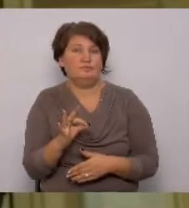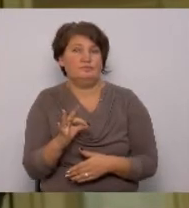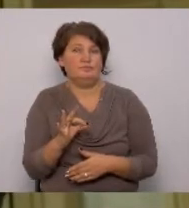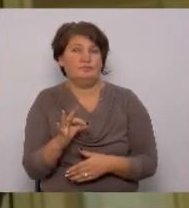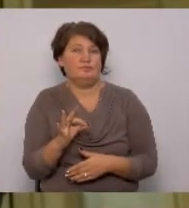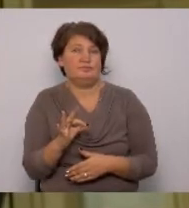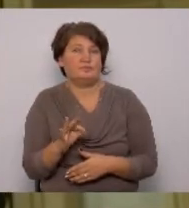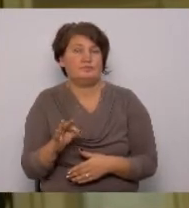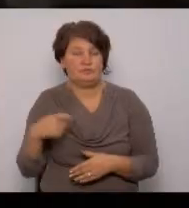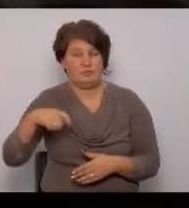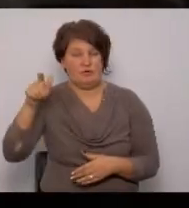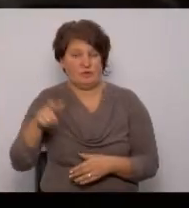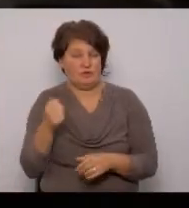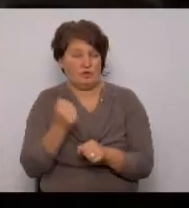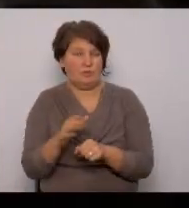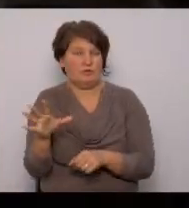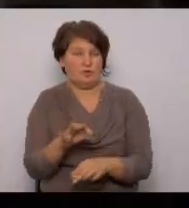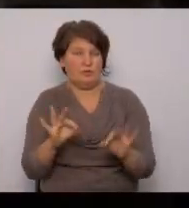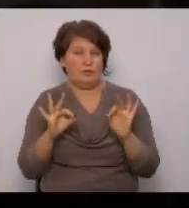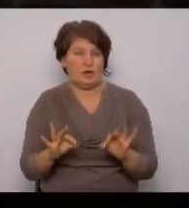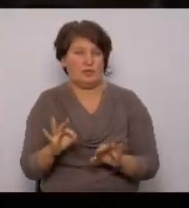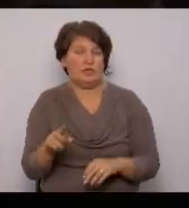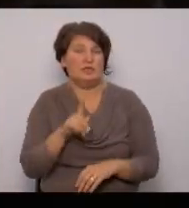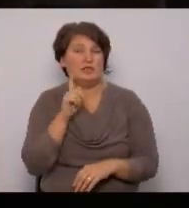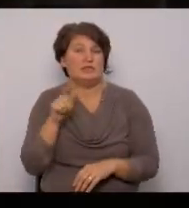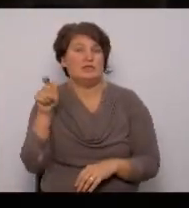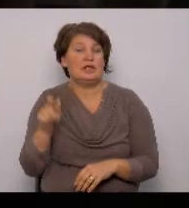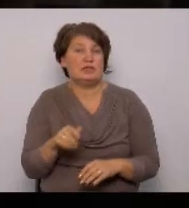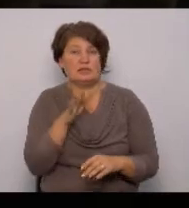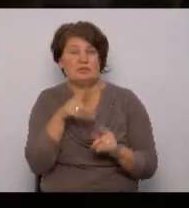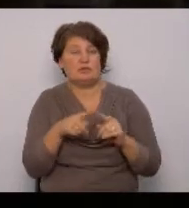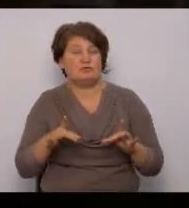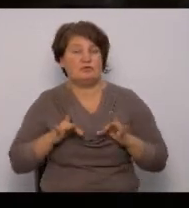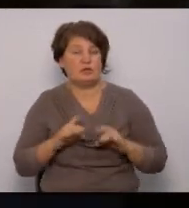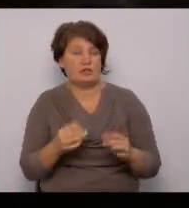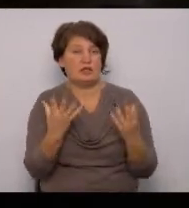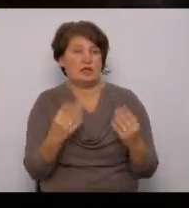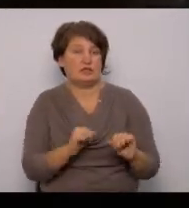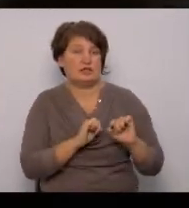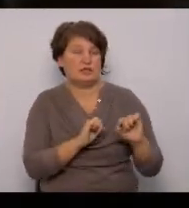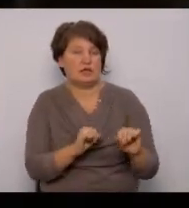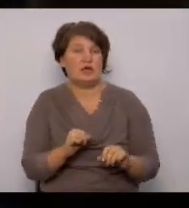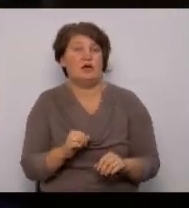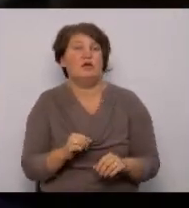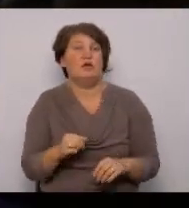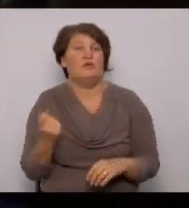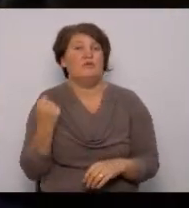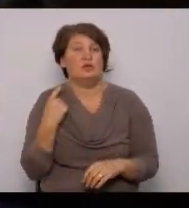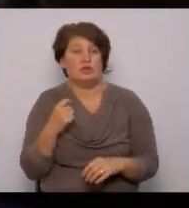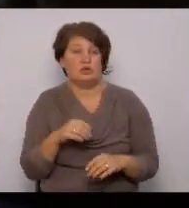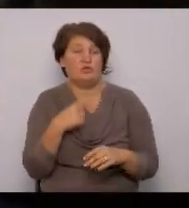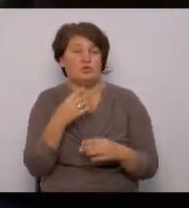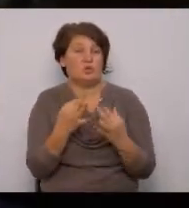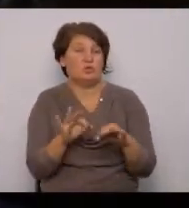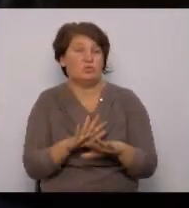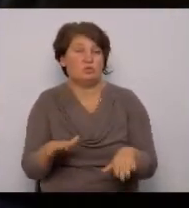він робить все правильно. Раніше Володимир Зеленський під час святкування Дня захисника в Одесі запевнив, що не допустить капітуляції.